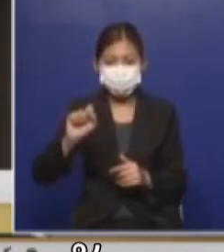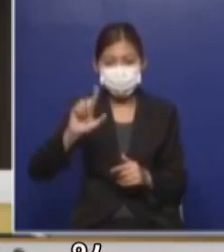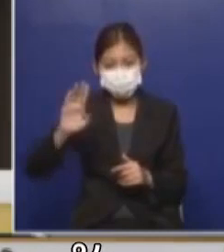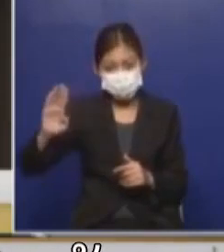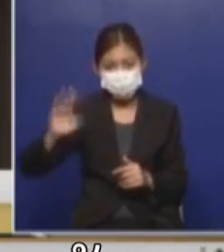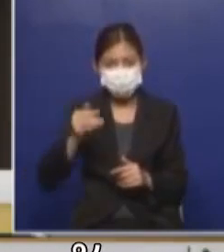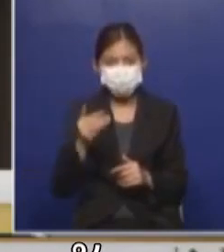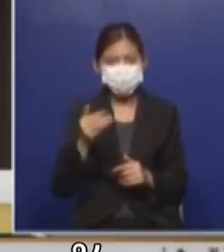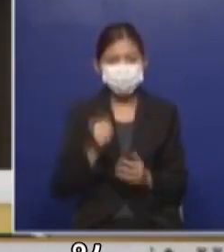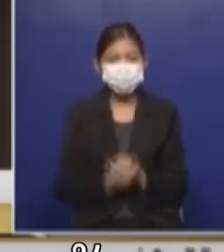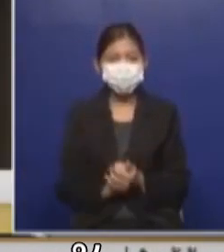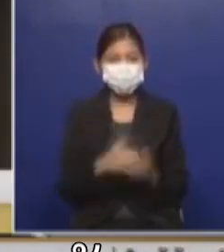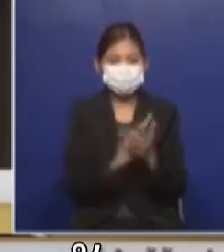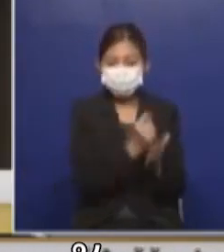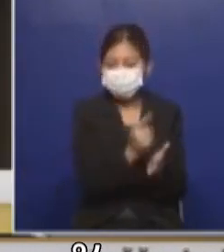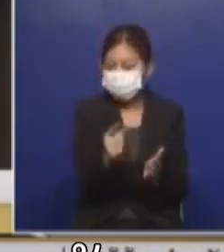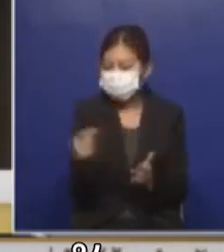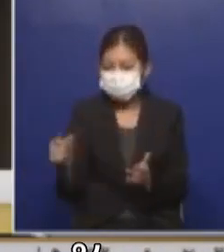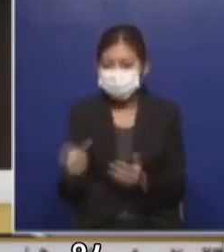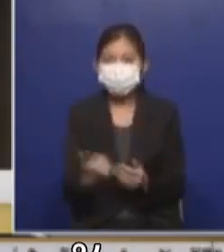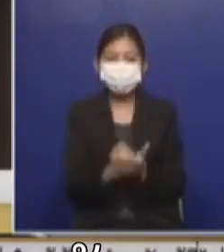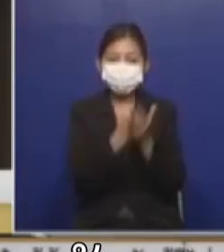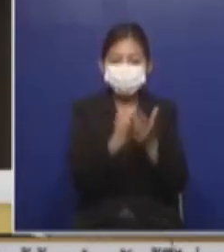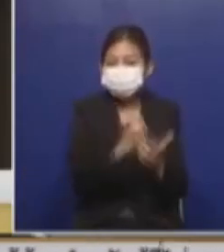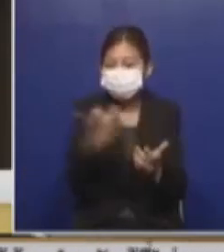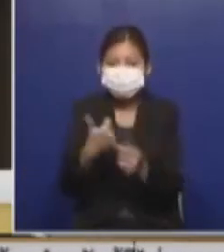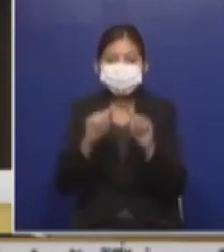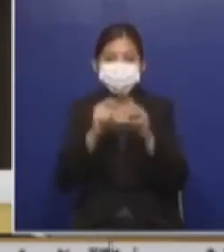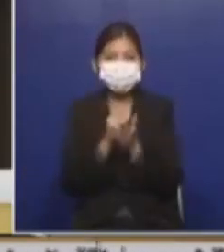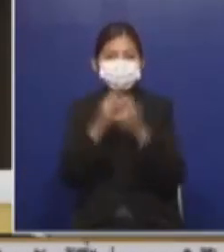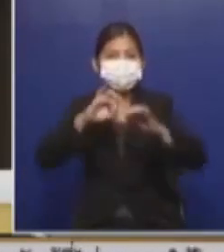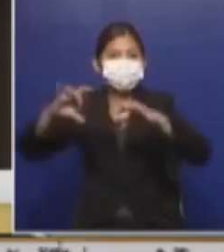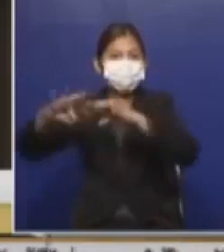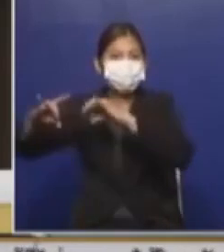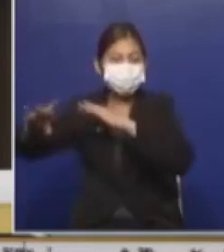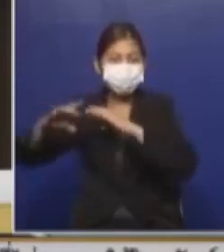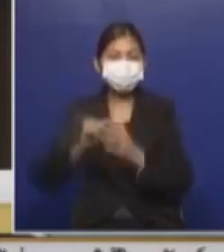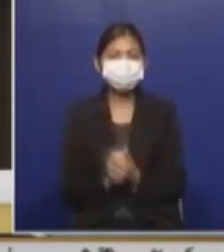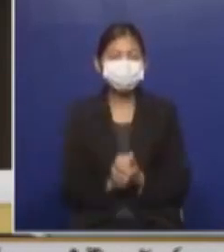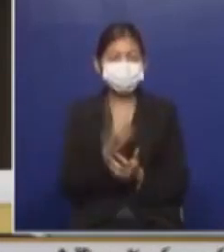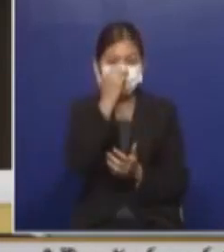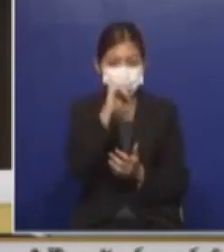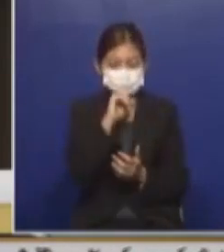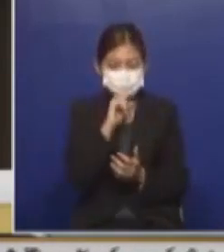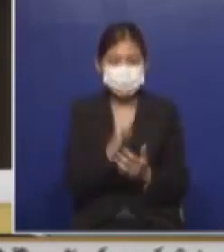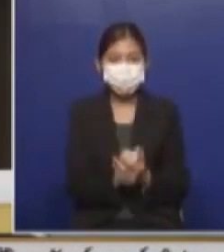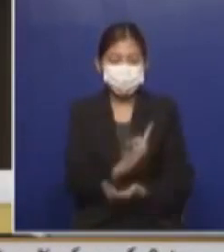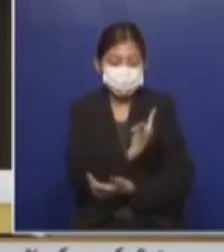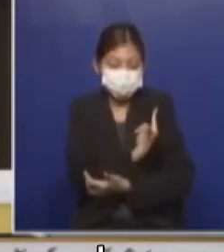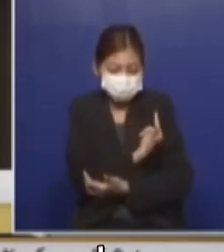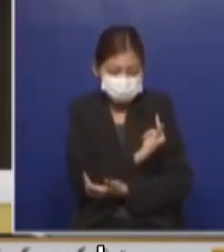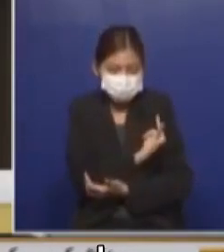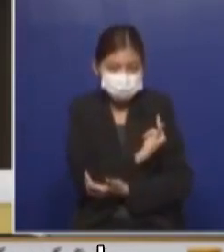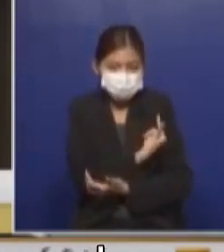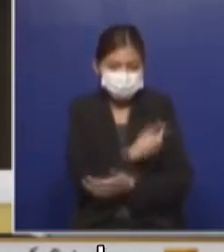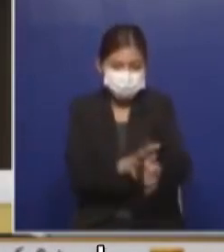กับคนที่ใช้จ่ายแบบนี้มีสามัญสำนึกไหมที่ผ่านมาครับเพราะการฉีดวัคซีนล่าช้าแพงม้าตัวเดียวถ้